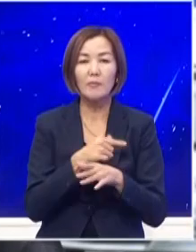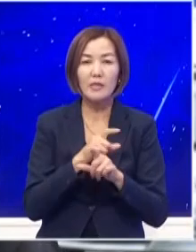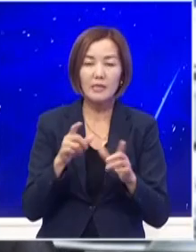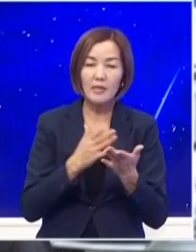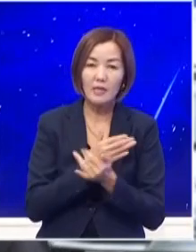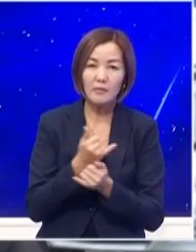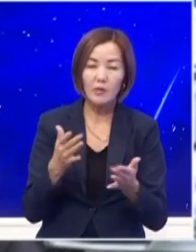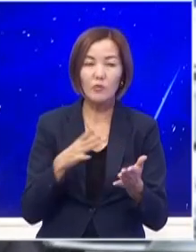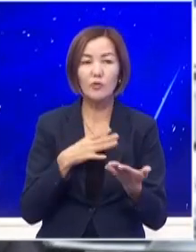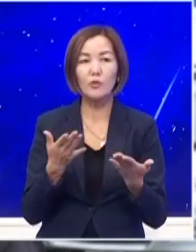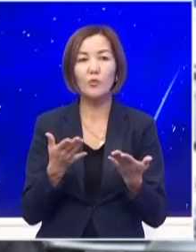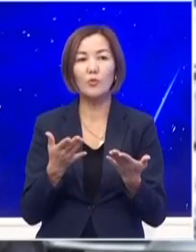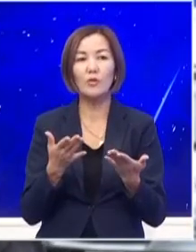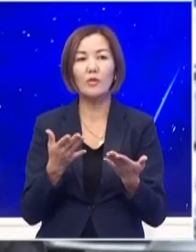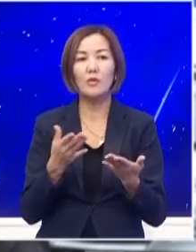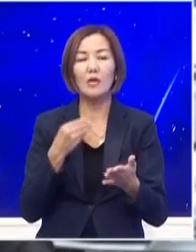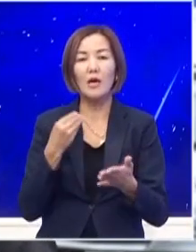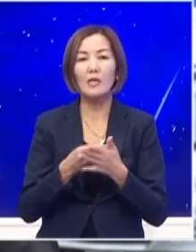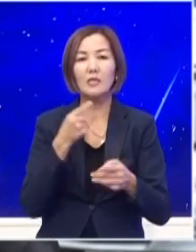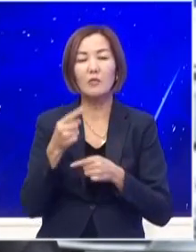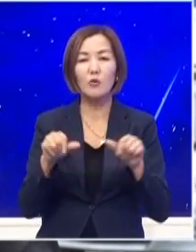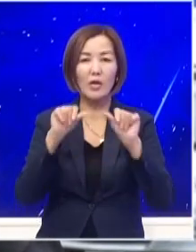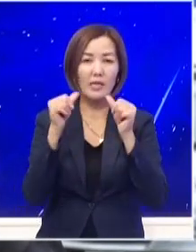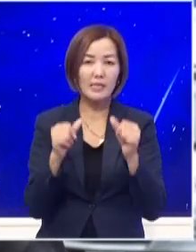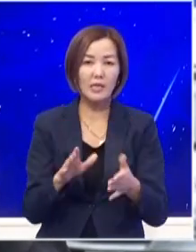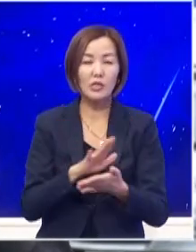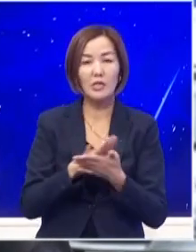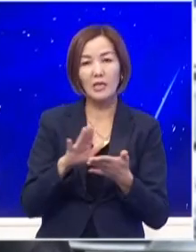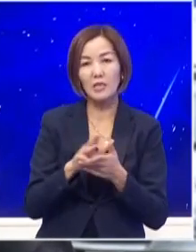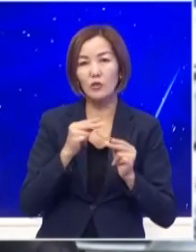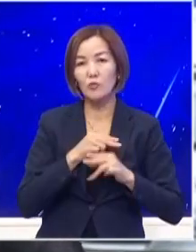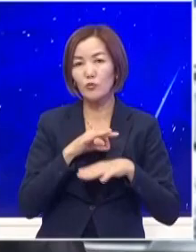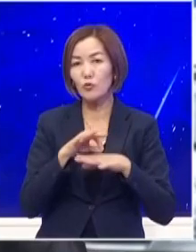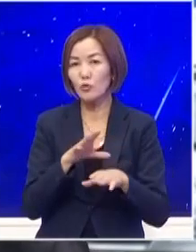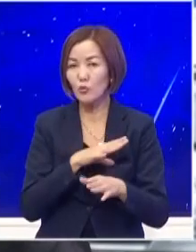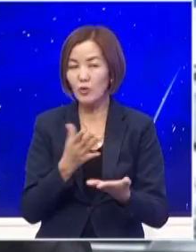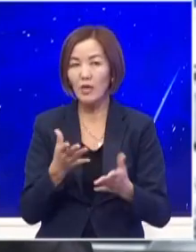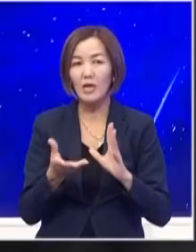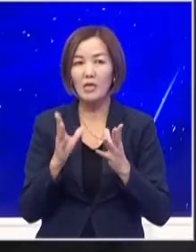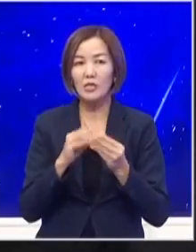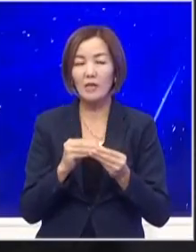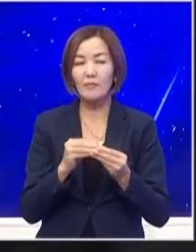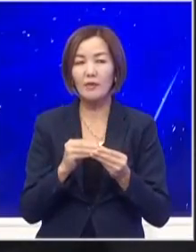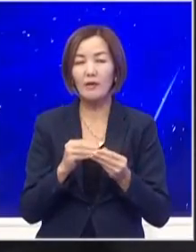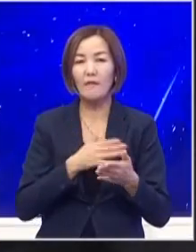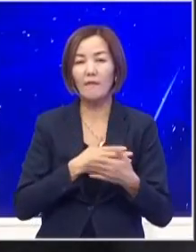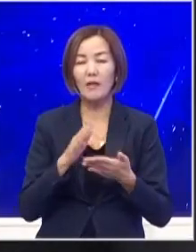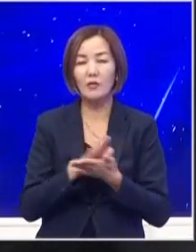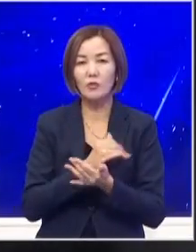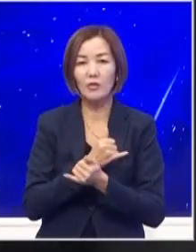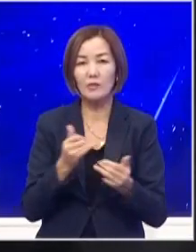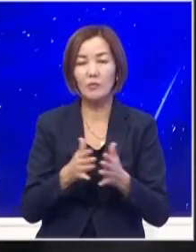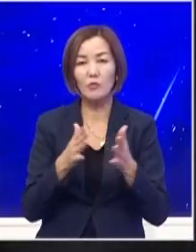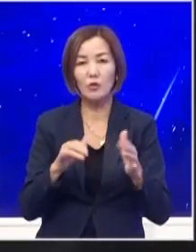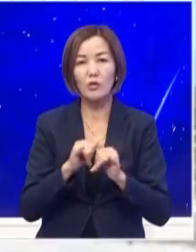көрсетуге, одан кейін асылмыра ескерткіштерін, мысалы, тазалық жұмыстарын жүргізуінде, жалпы алғанда волонтерлық қызметін дамытуға